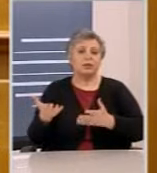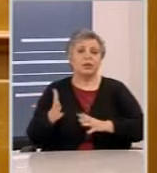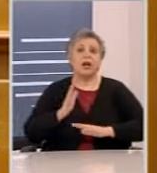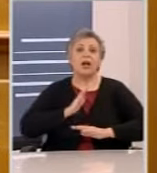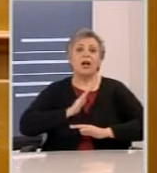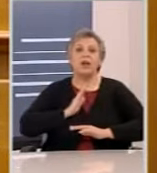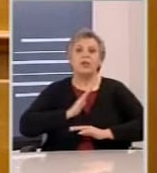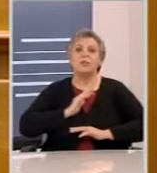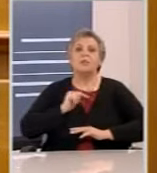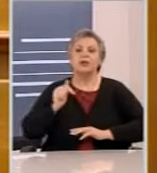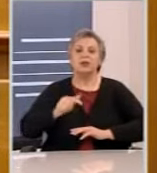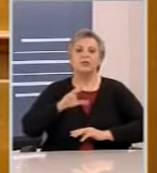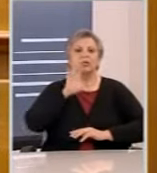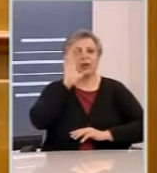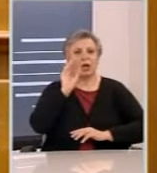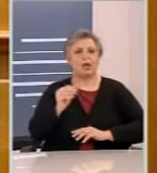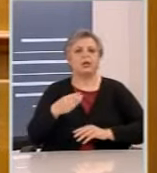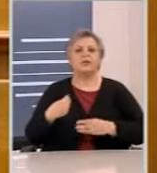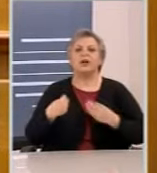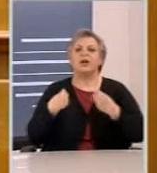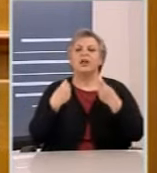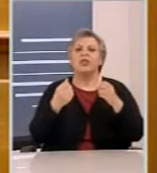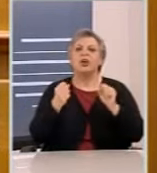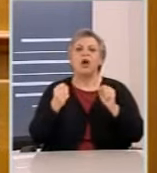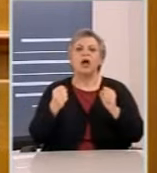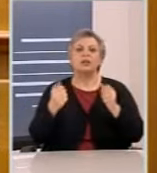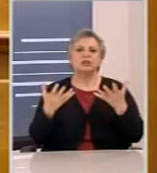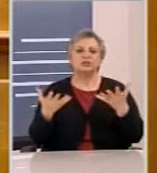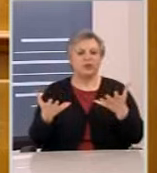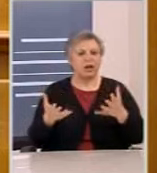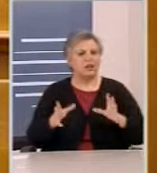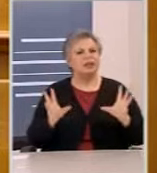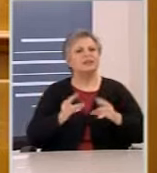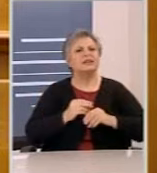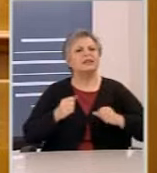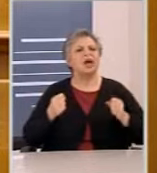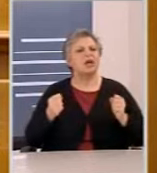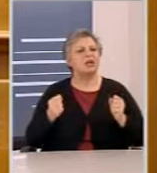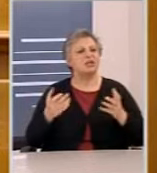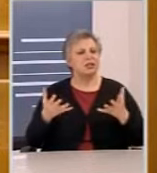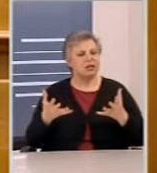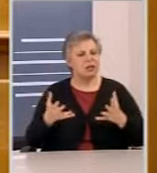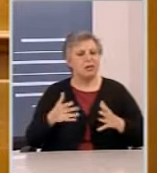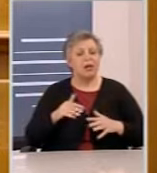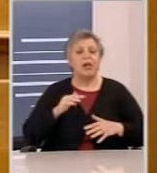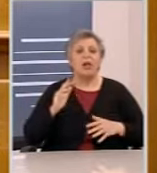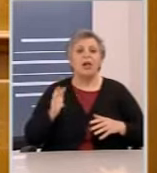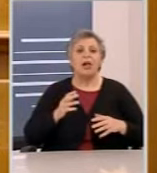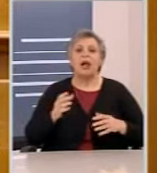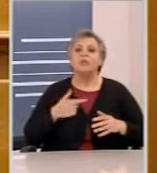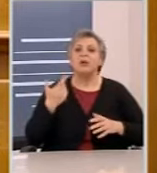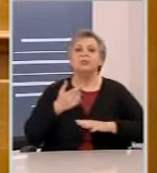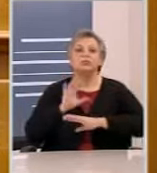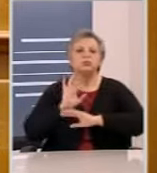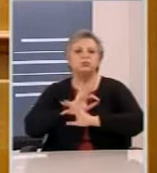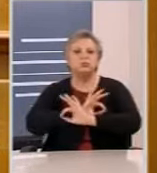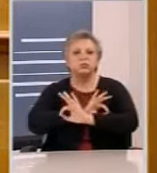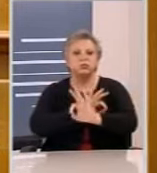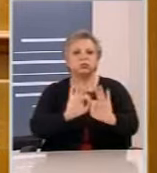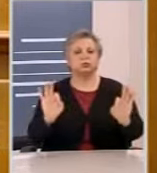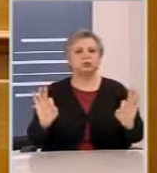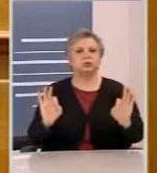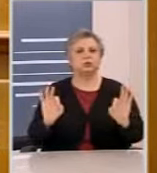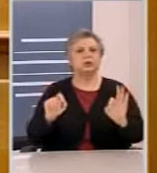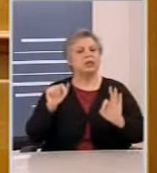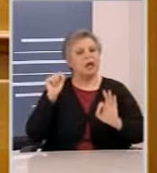προσφέρει υγειονομική ασφάλεια στους πολίτες, παρεμβαίνει όταν αναπτύσσεται μια επιδημία. Και καταφέραμε